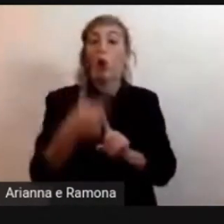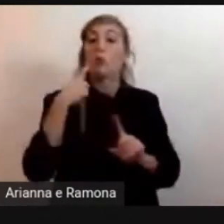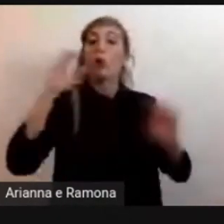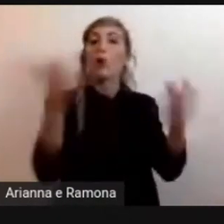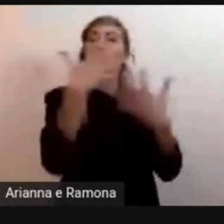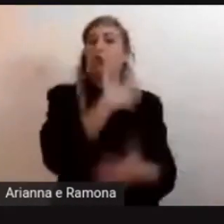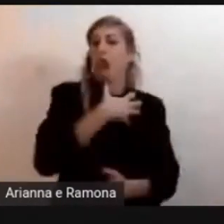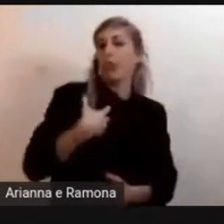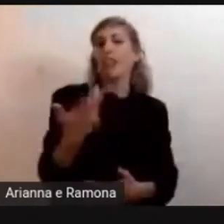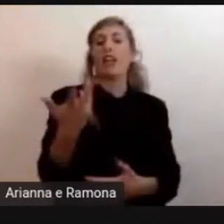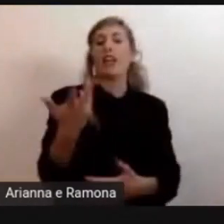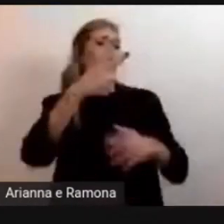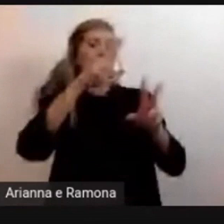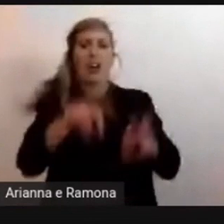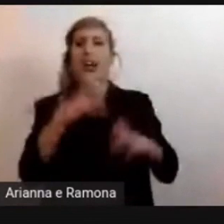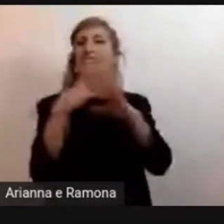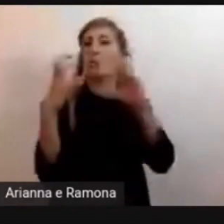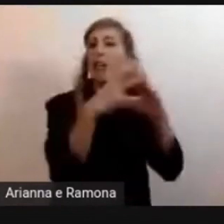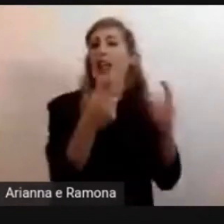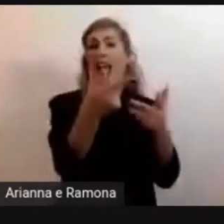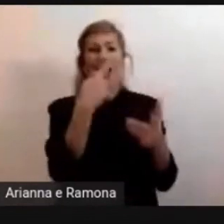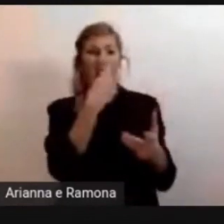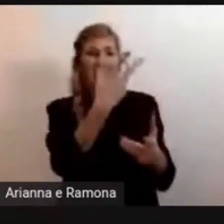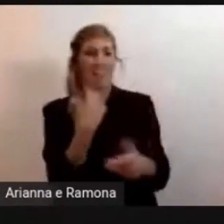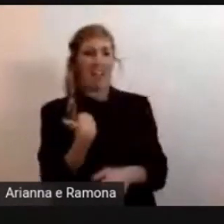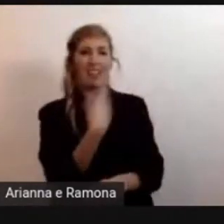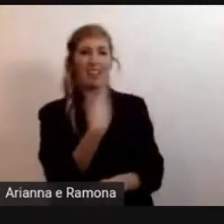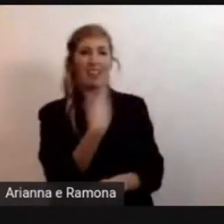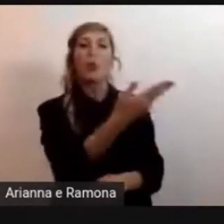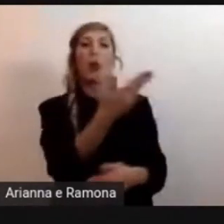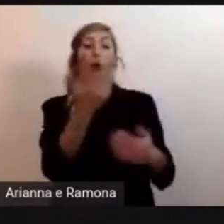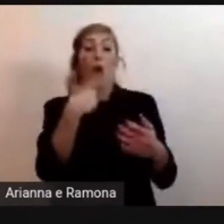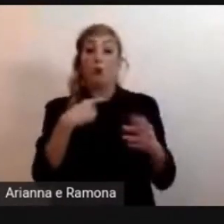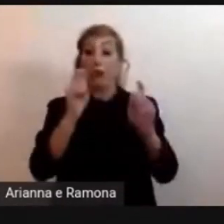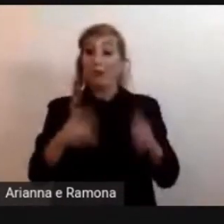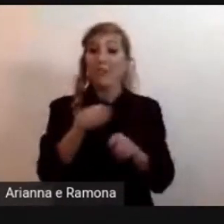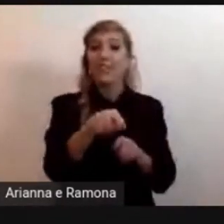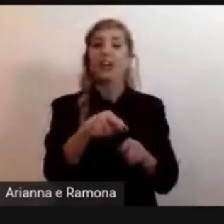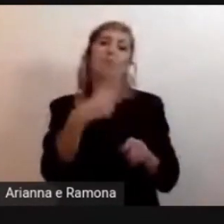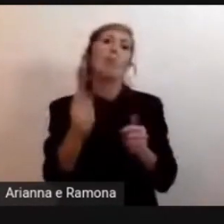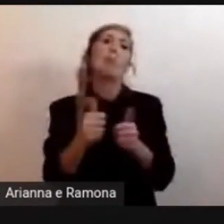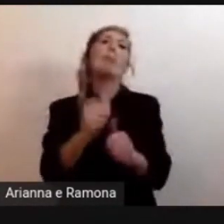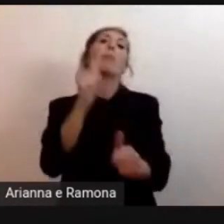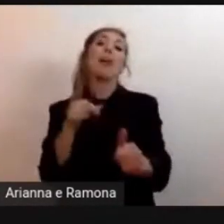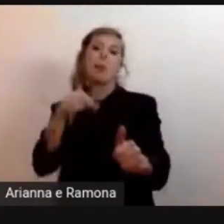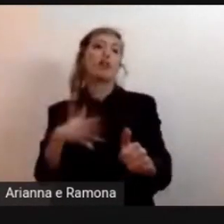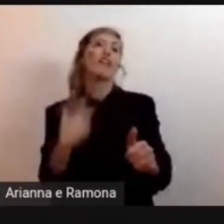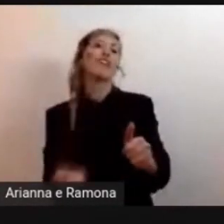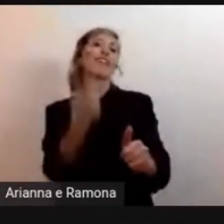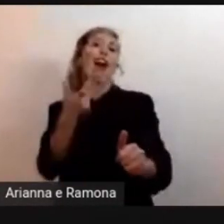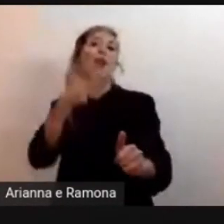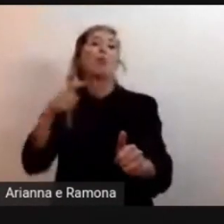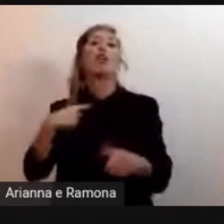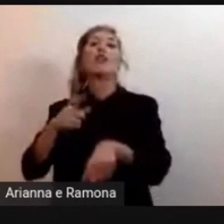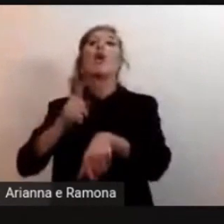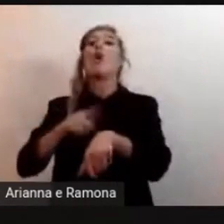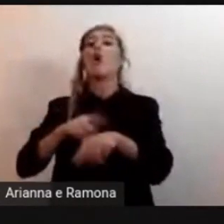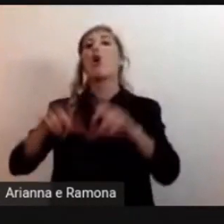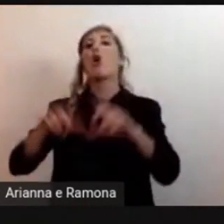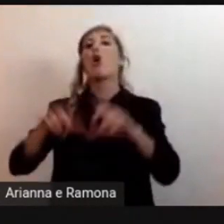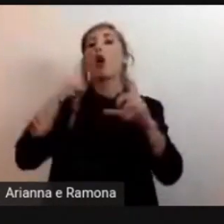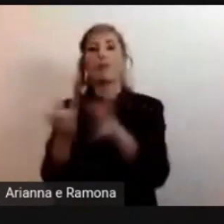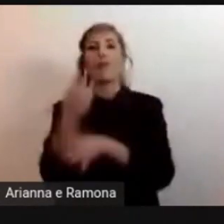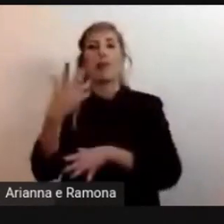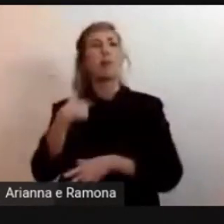circa quello che dai nessun segnale c'era stato che si inventa lavoro nel seicento